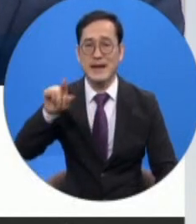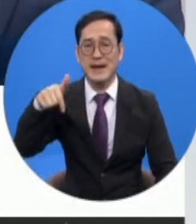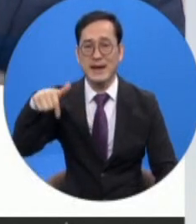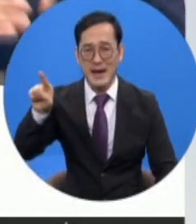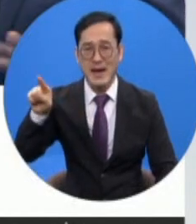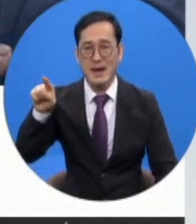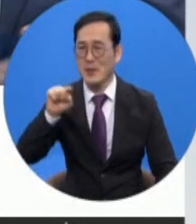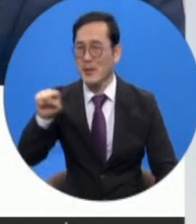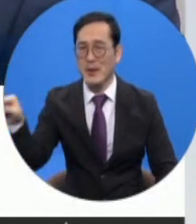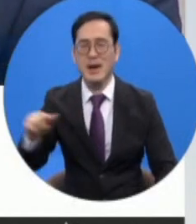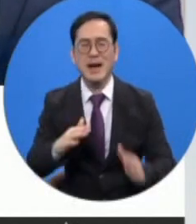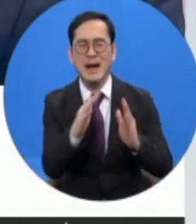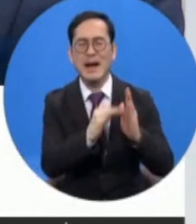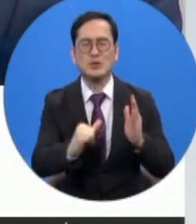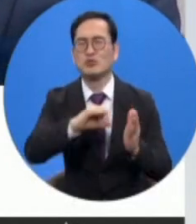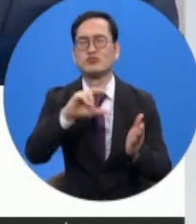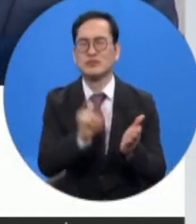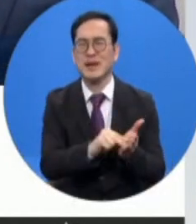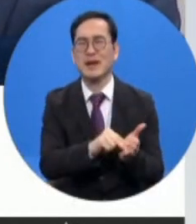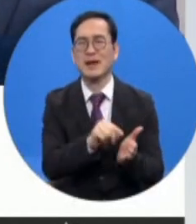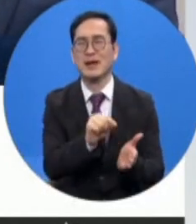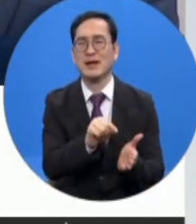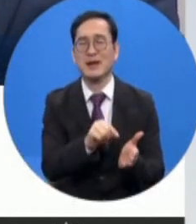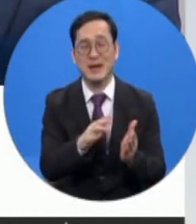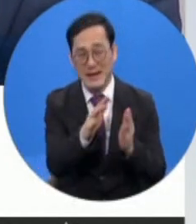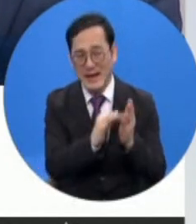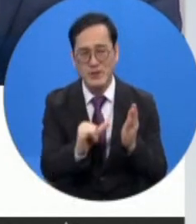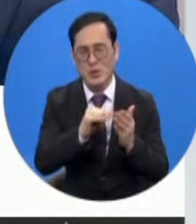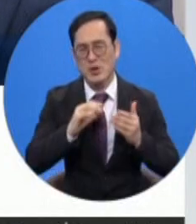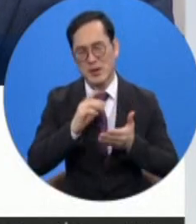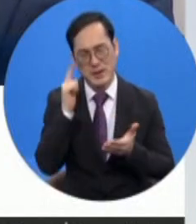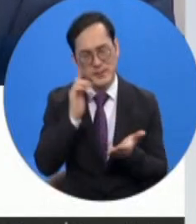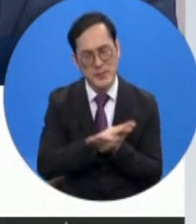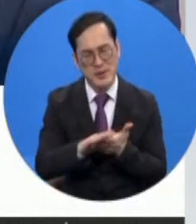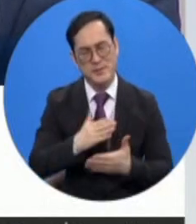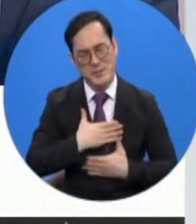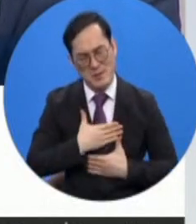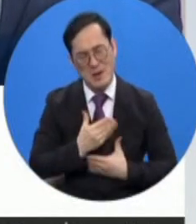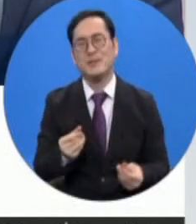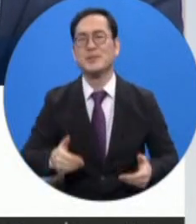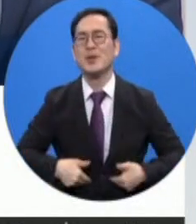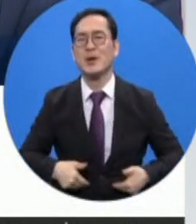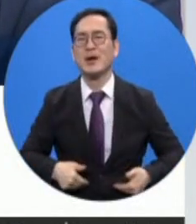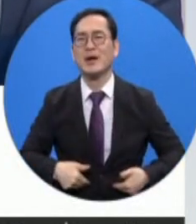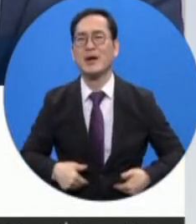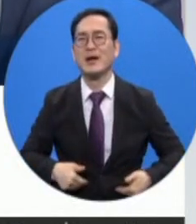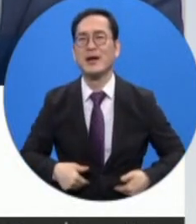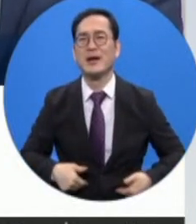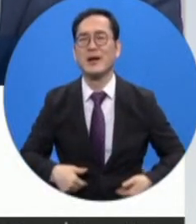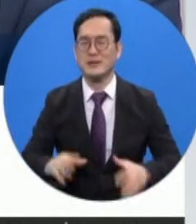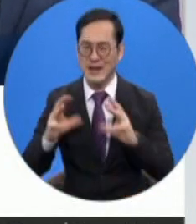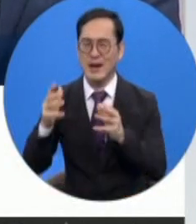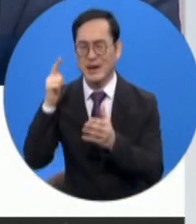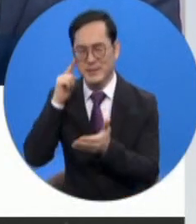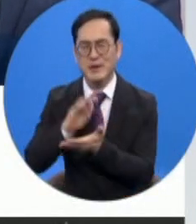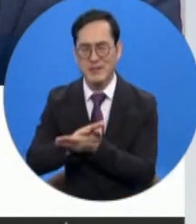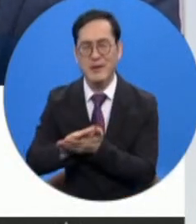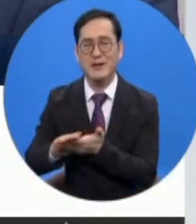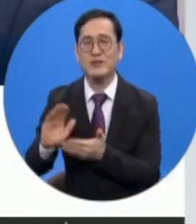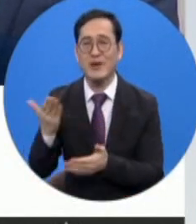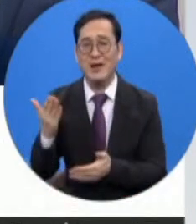정치인들이 그런 자녀 문제로 책임을 졌던 그런 부분이 있었기 때문에 몇 번 사과해도 모자람이 없다 그렇게 보여집니다.